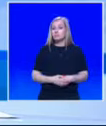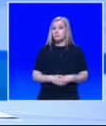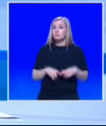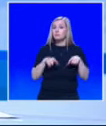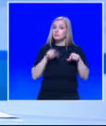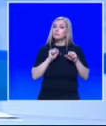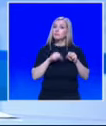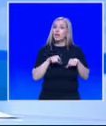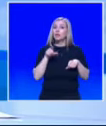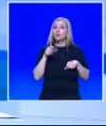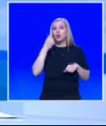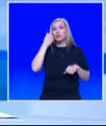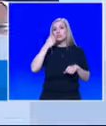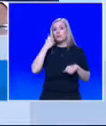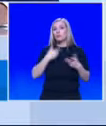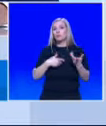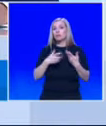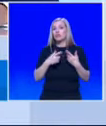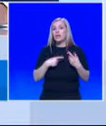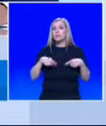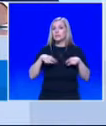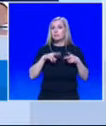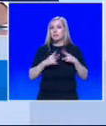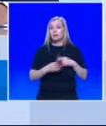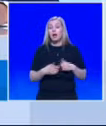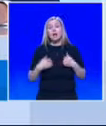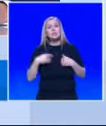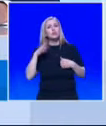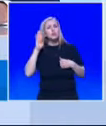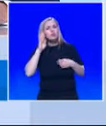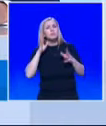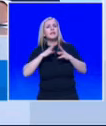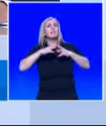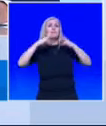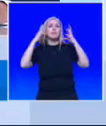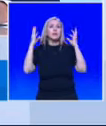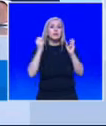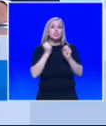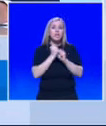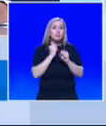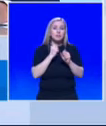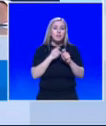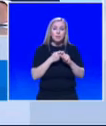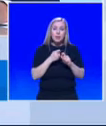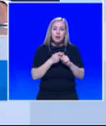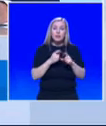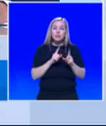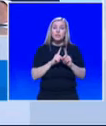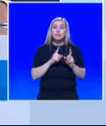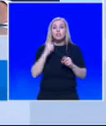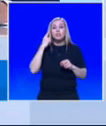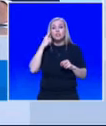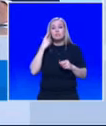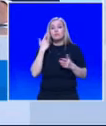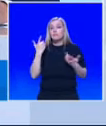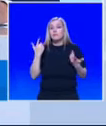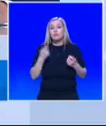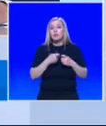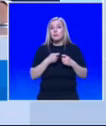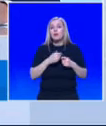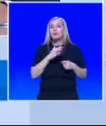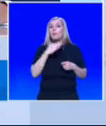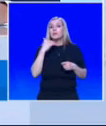Той е използва по отношение на съдебната реформа. Като го слушам, такива велики неща са направили, че ми хрумна идеята какво да се прави с обезглавения паметник на